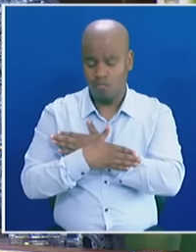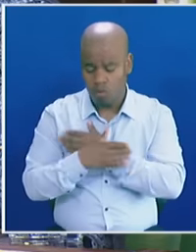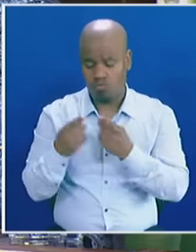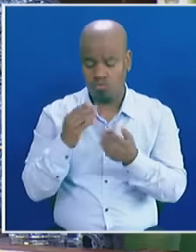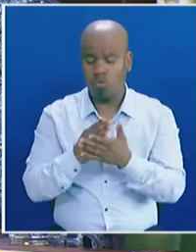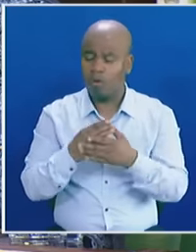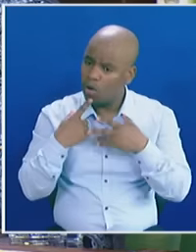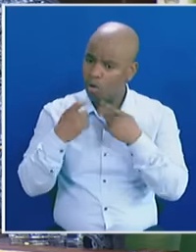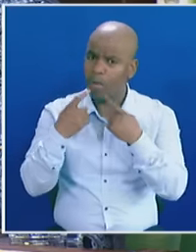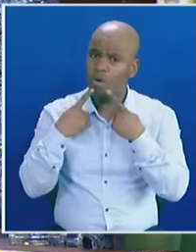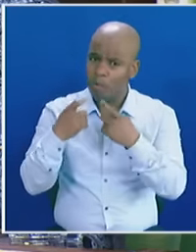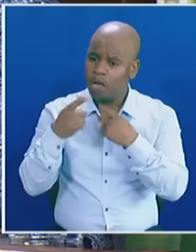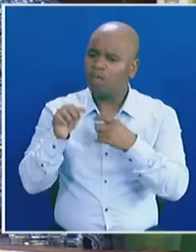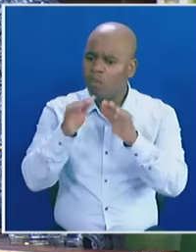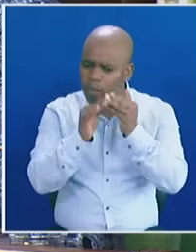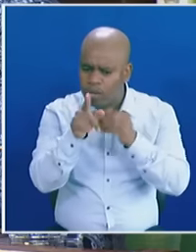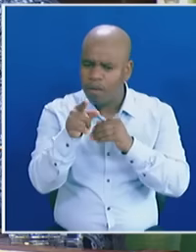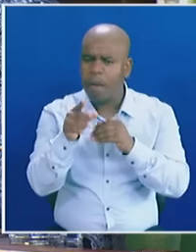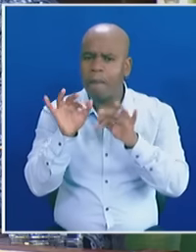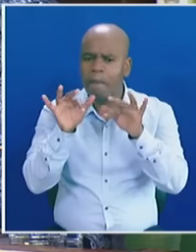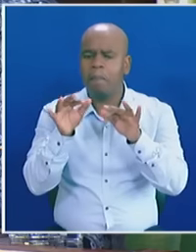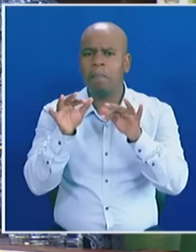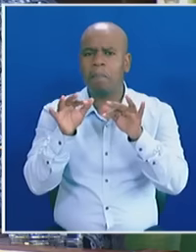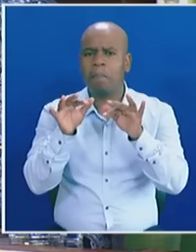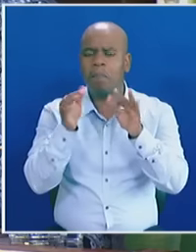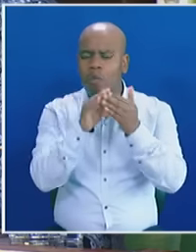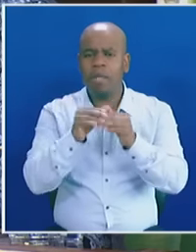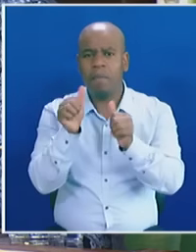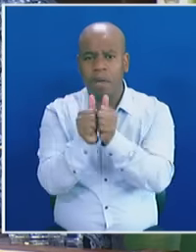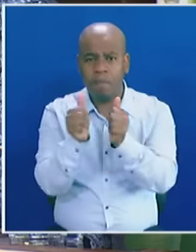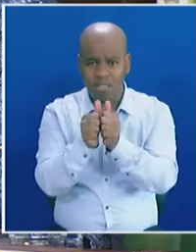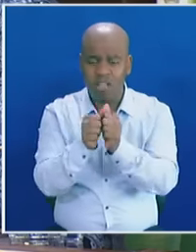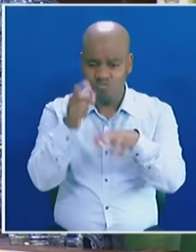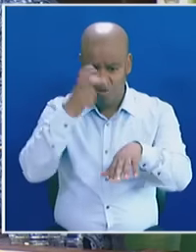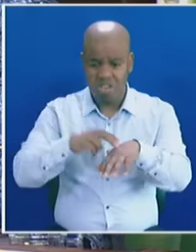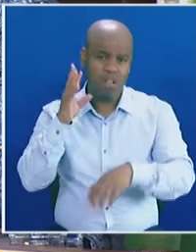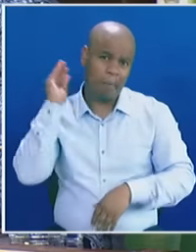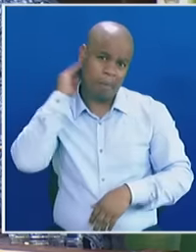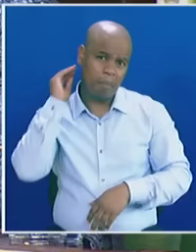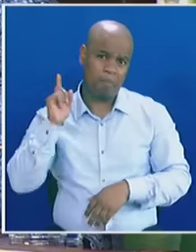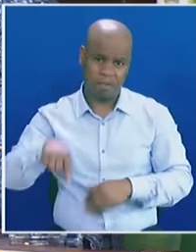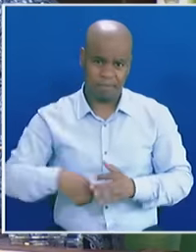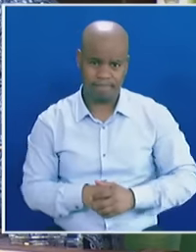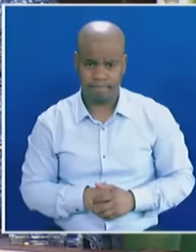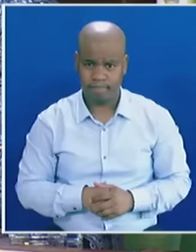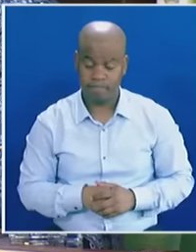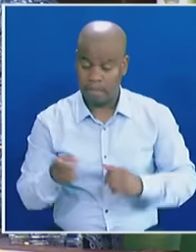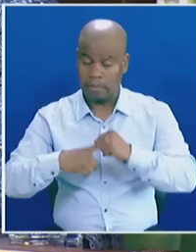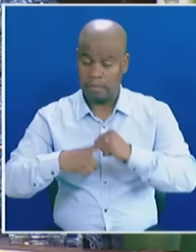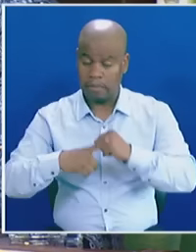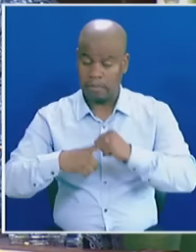bekhalaza ngezidingo zabo. Becela phansi umsebenzi osuwenziwe wombuso. Okugcina